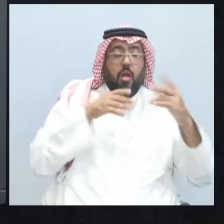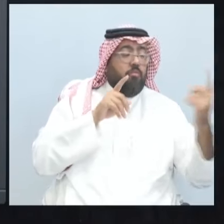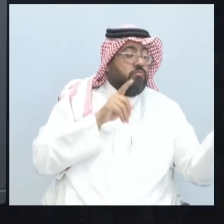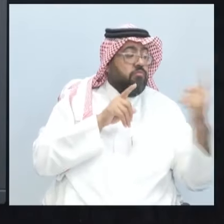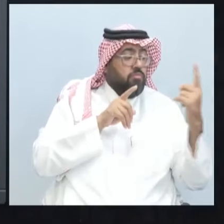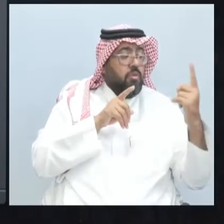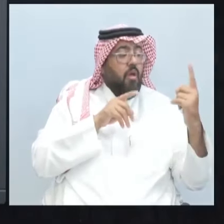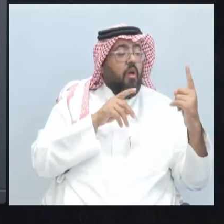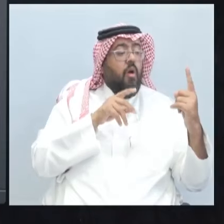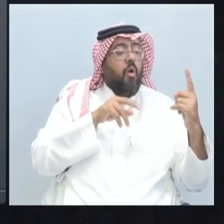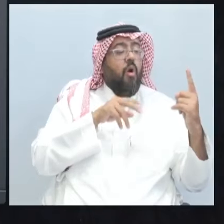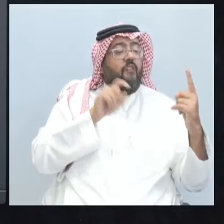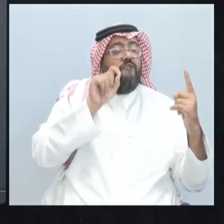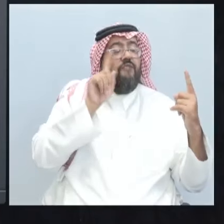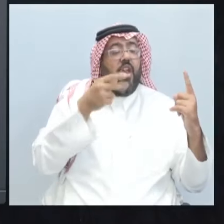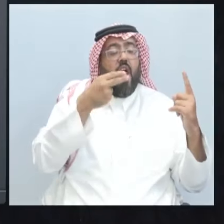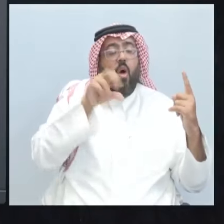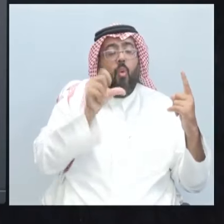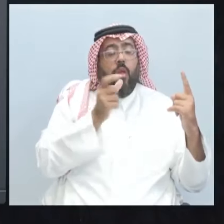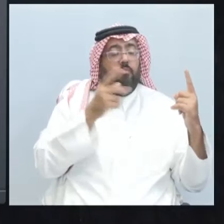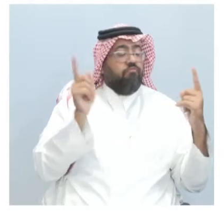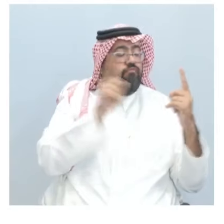جهه اخرى